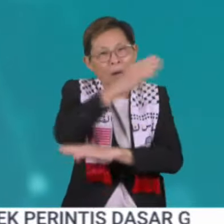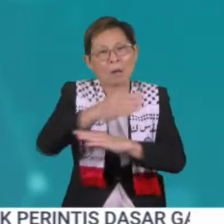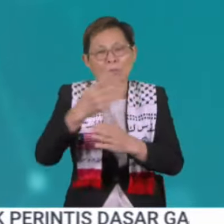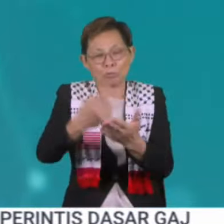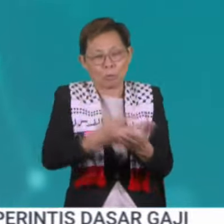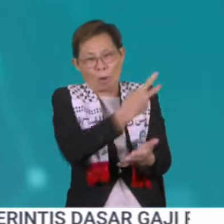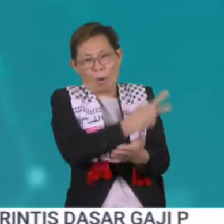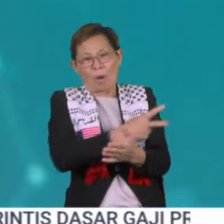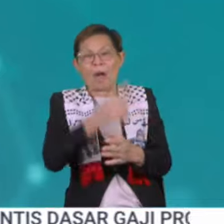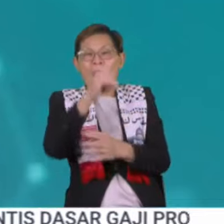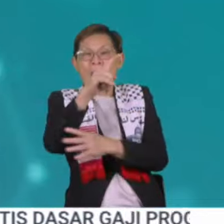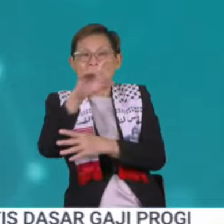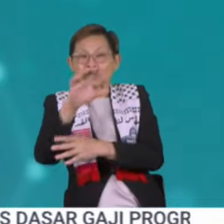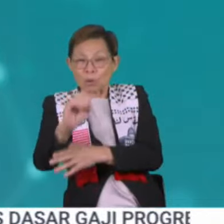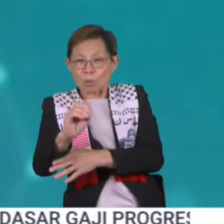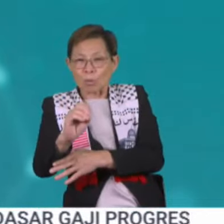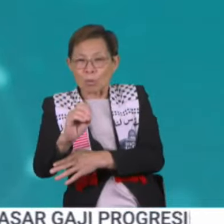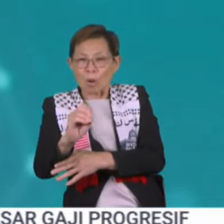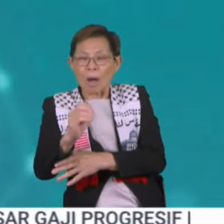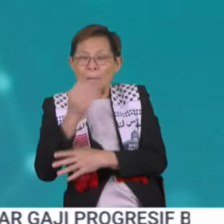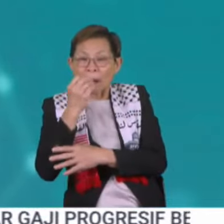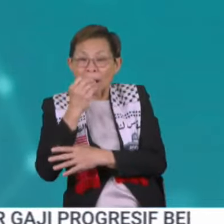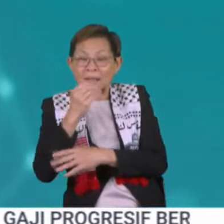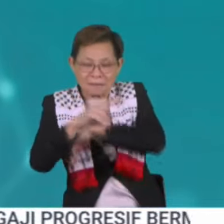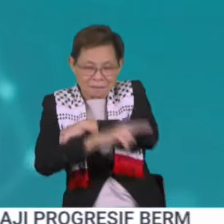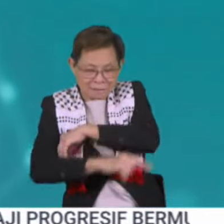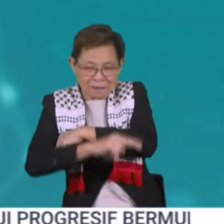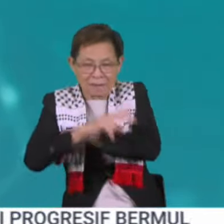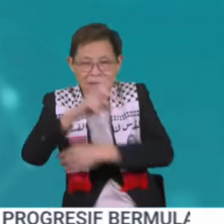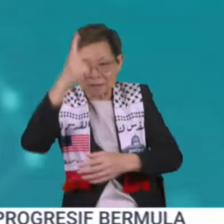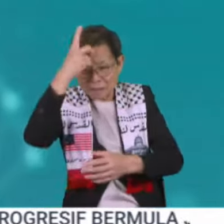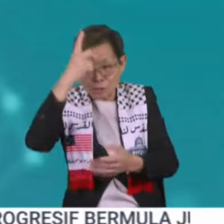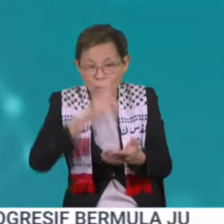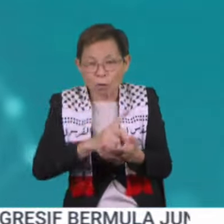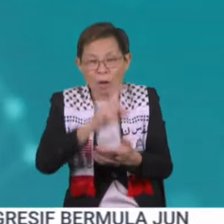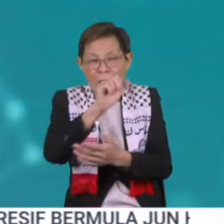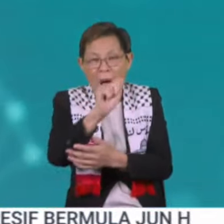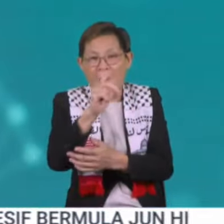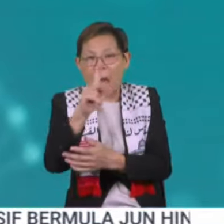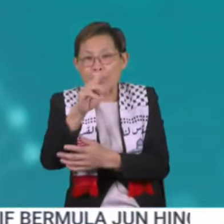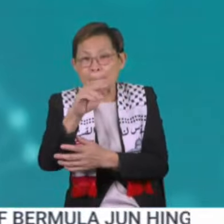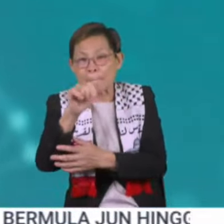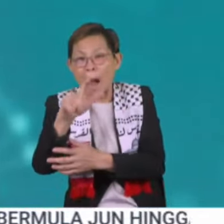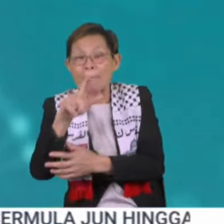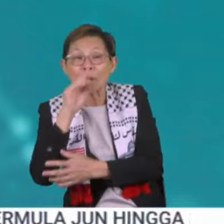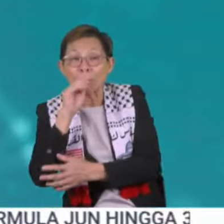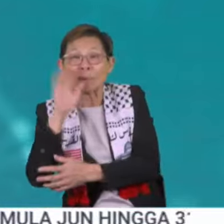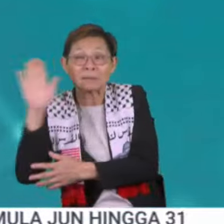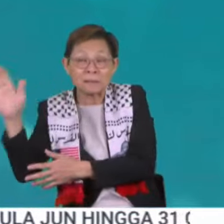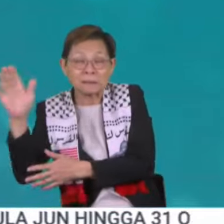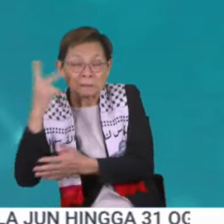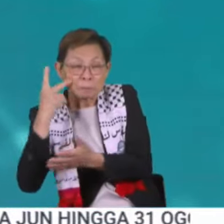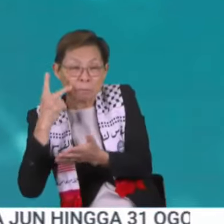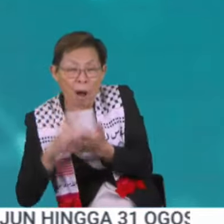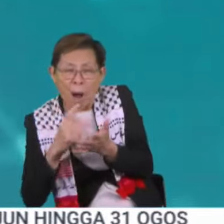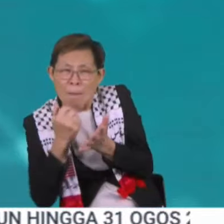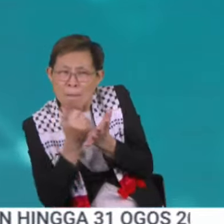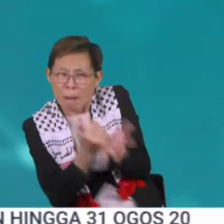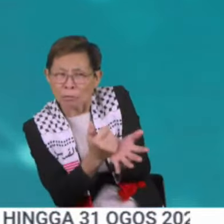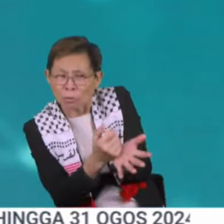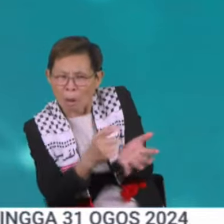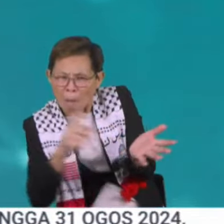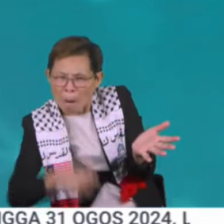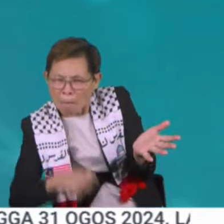Exco Kemajuan Desa, Pertanian dan Keterjaminan Makanan Negeri Dato' Dr. Muhammad Akmal Saleh berkata pihaknya sedang mengenal pasti bantuan